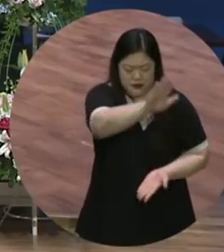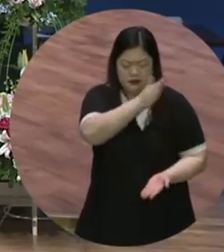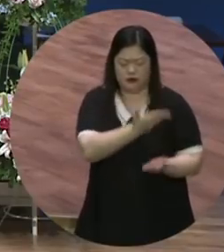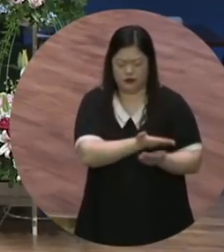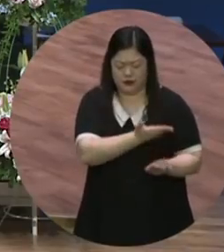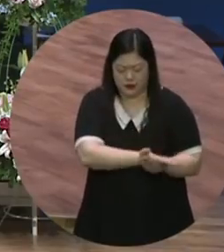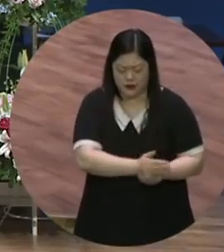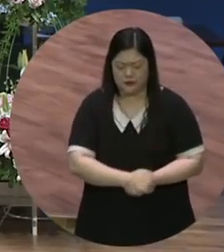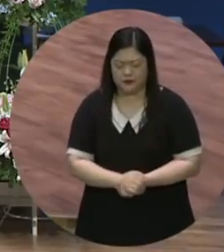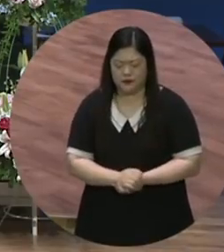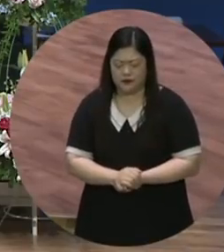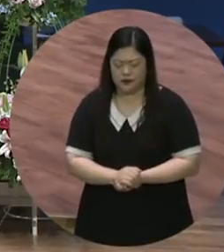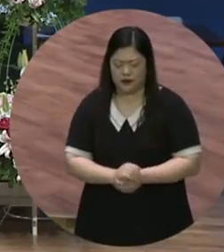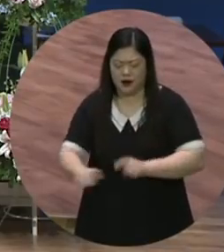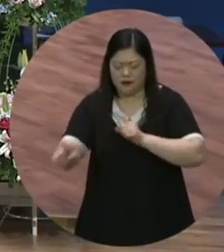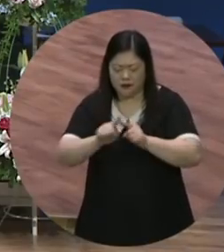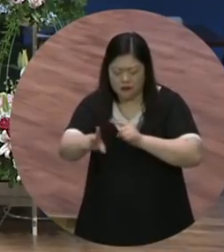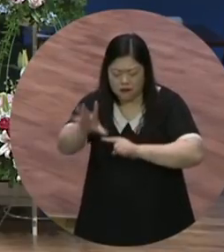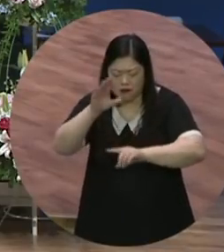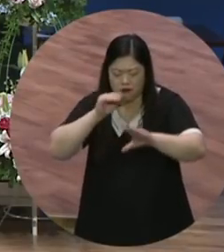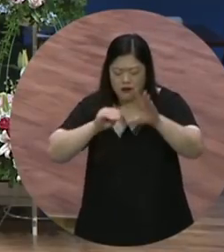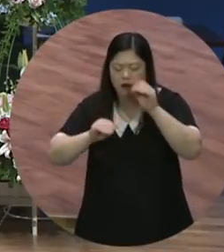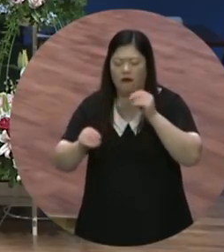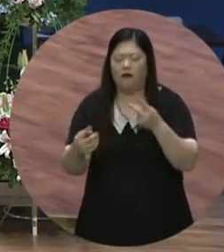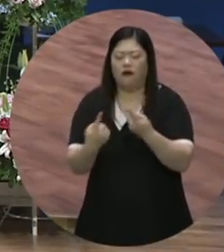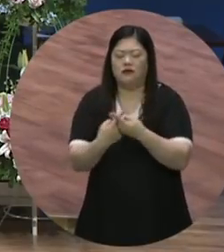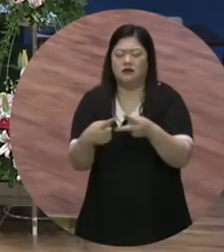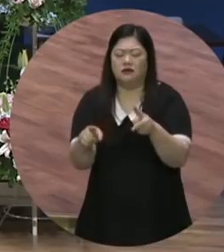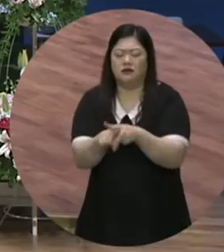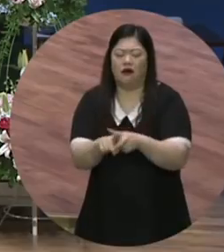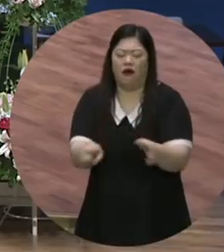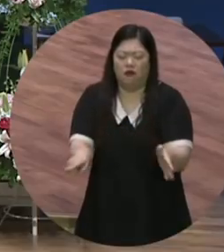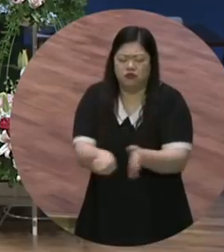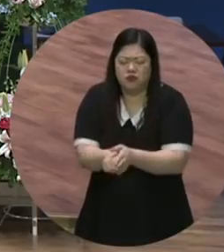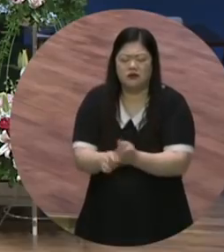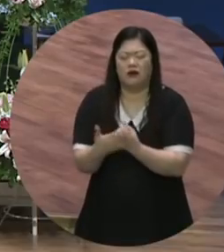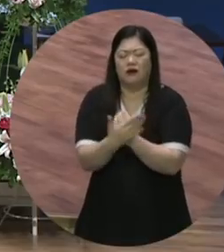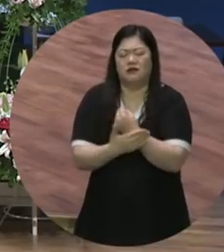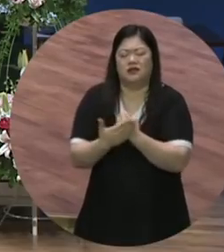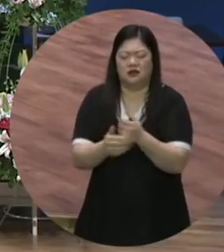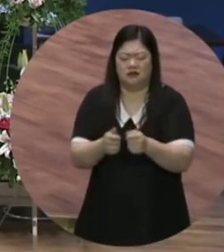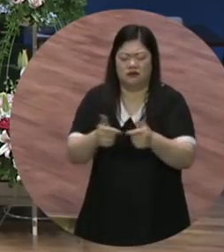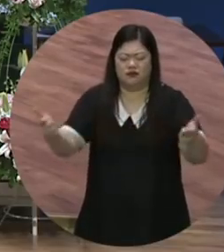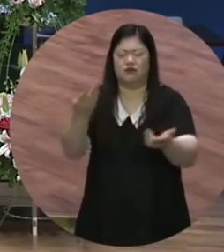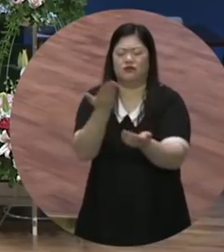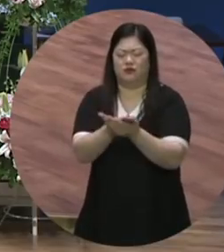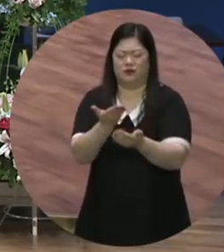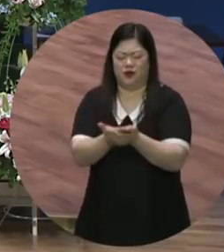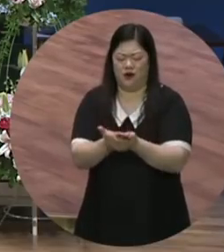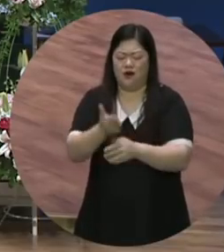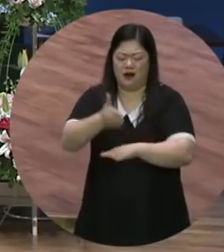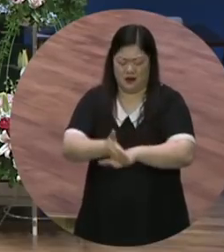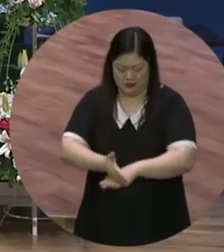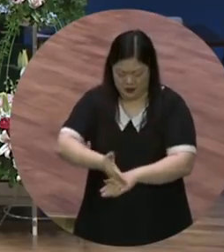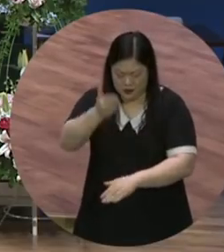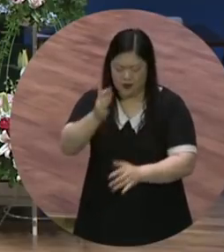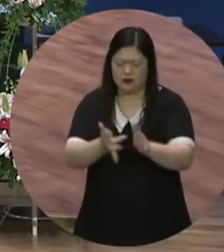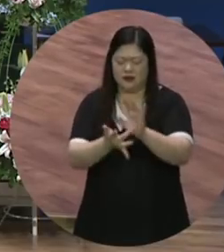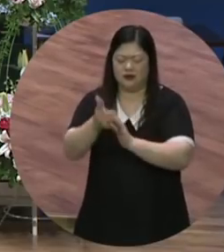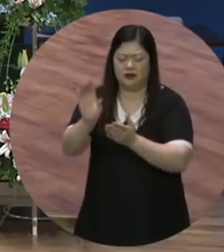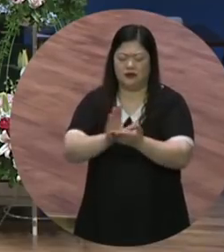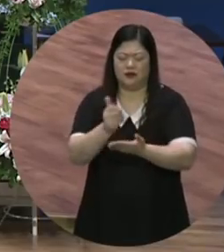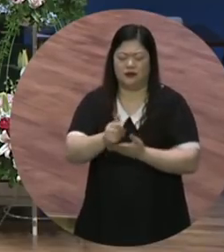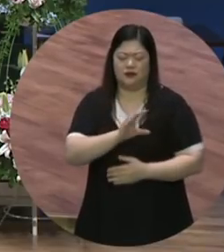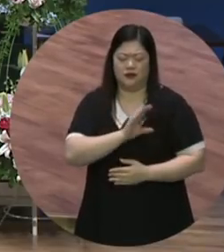주옵소서. 말씀이 들려지고 믿어지는 은혜가 되게 하여 주옵소서. 감사와 영광 돌리오며 예수 그리스도 이름으로